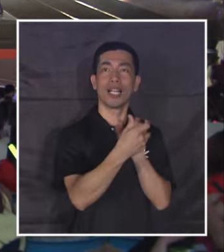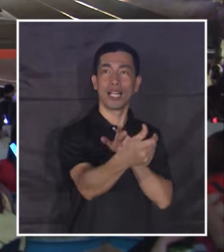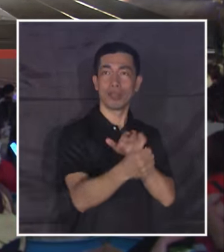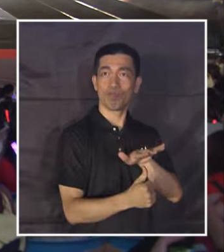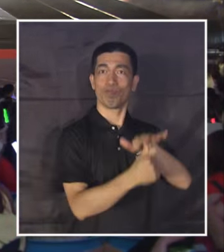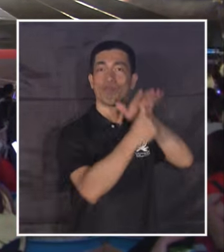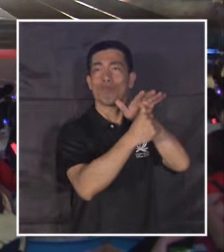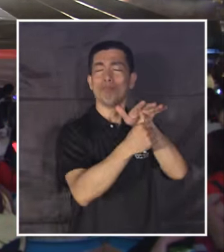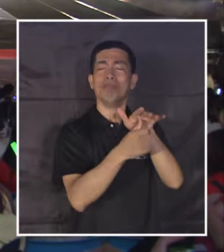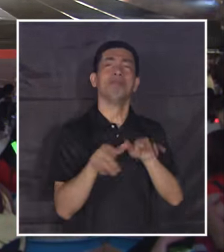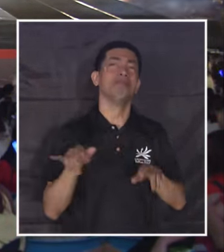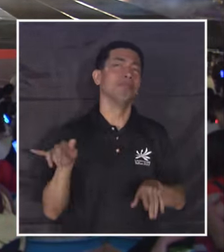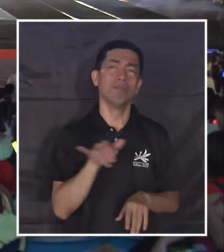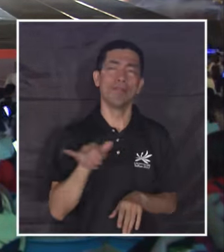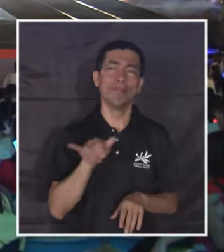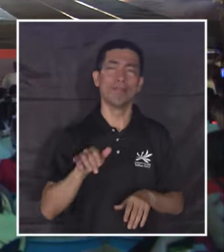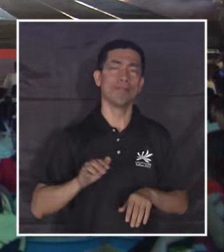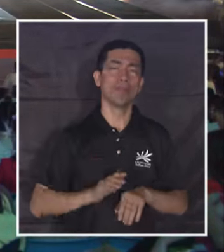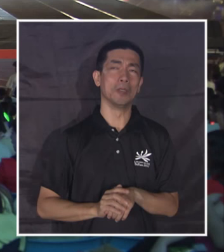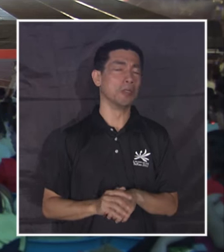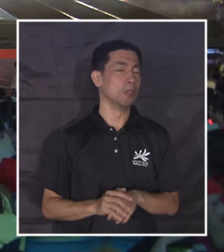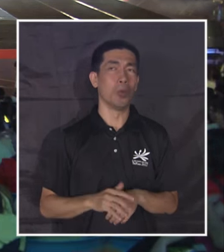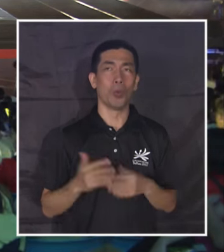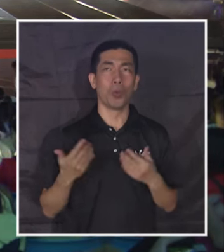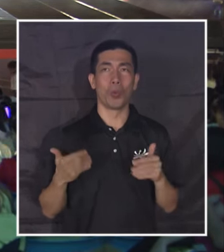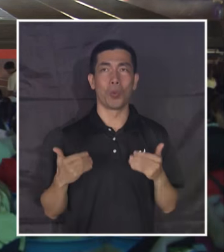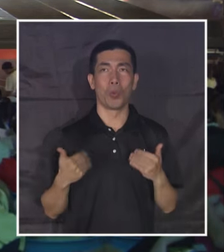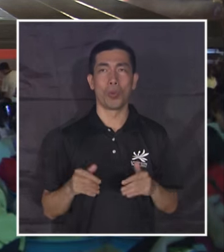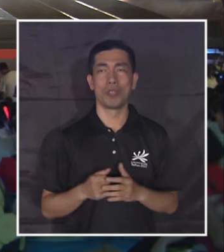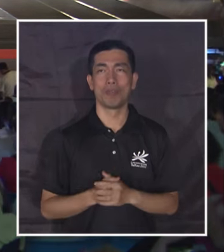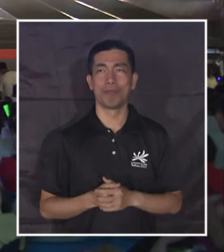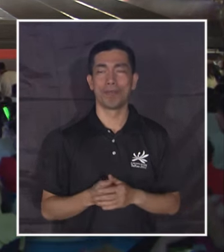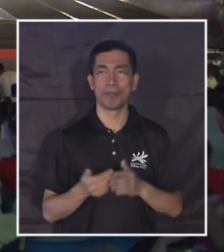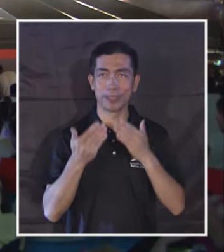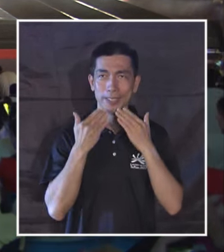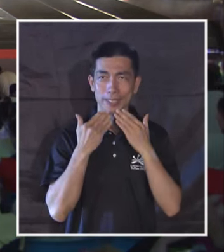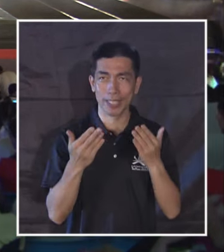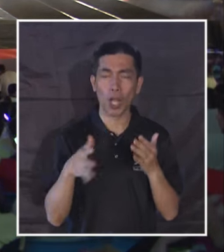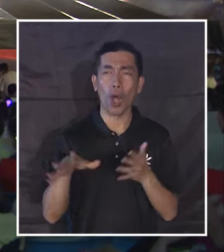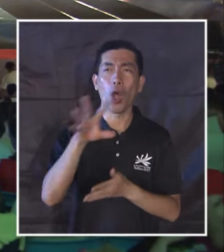珍贵的时刻，真的非常的珍惜。也谢谢所有远